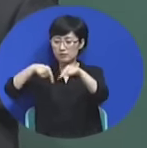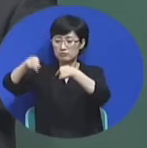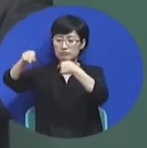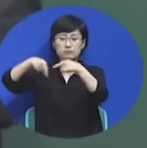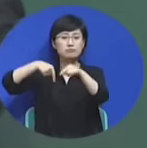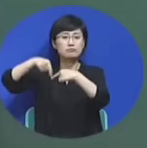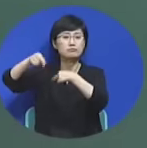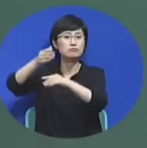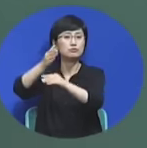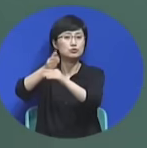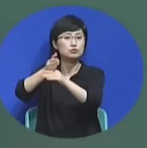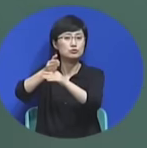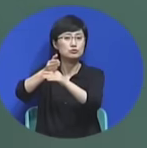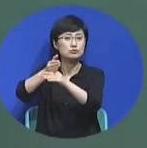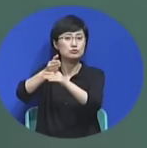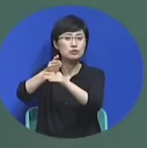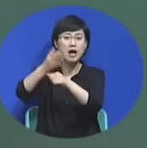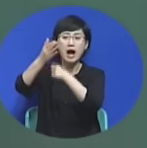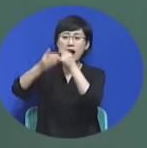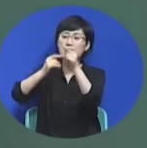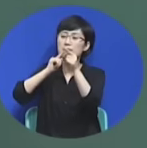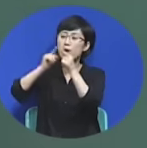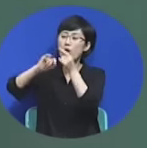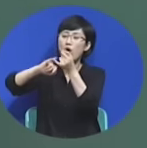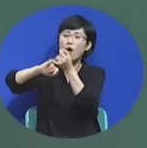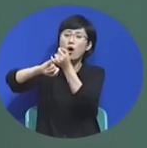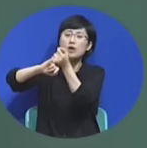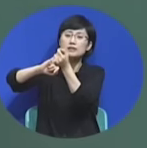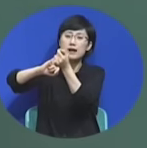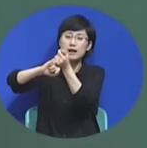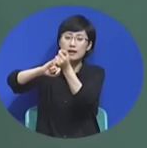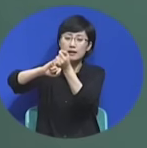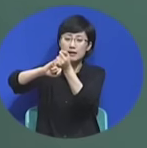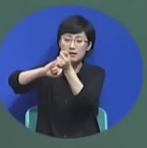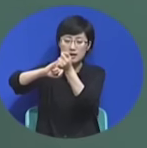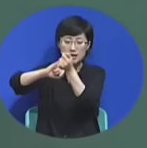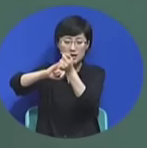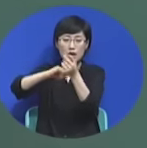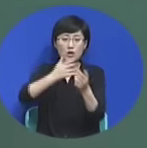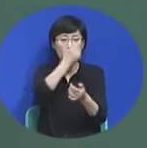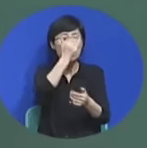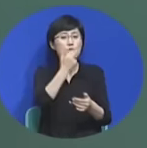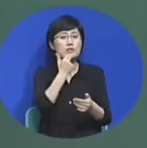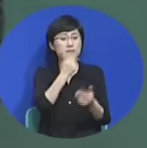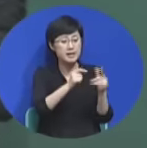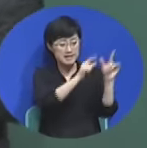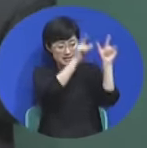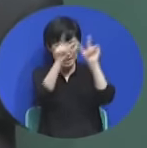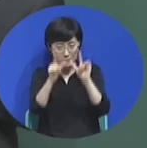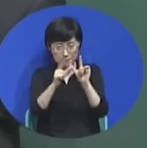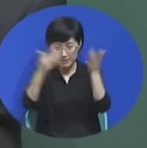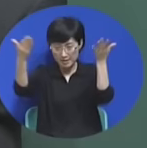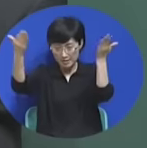神是拿着神的计划和神的意志进入到了约瑟的人生里。 자, 하나님의 그 언약 때도 요셉을 뭐요? 자기의 의지대로 끌고 가시는 겁니다.